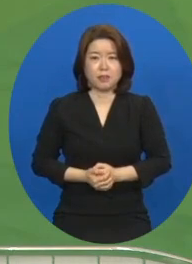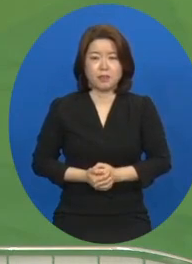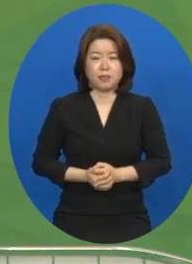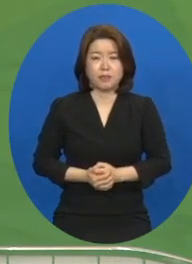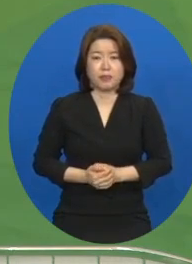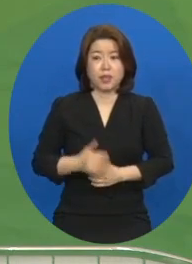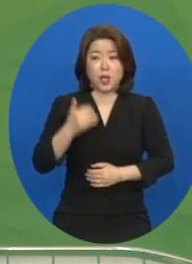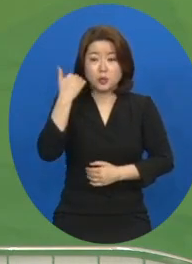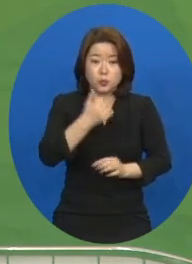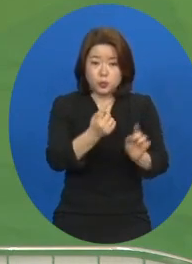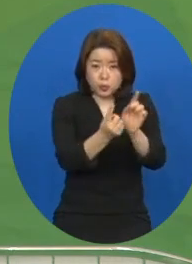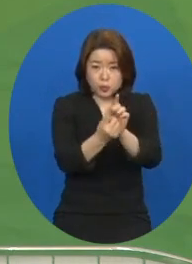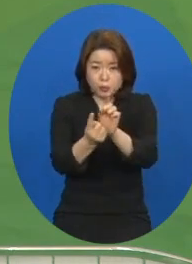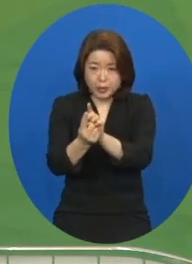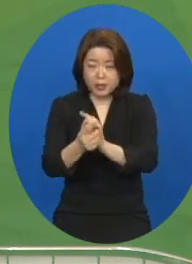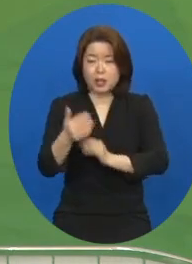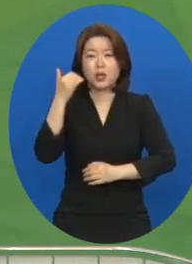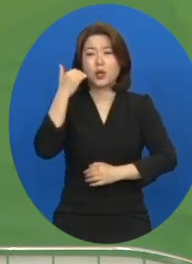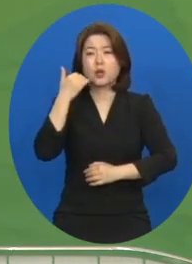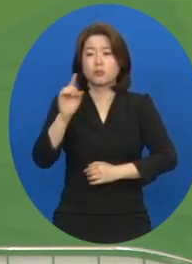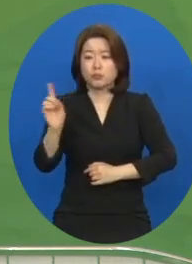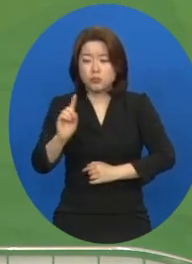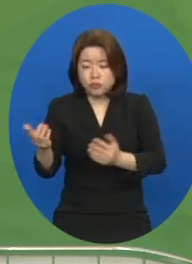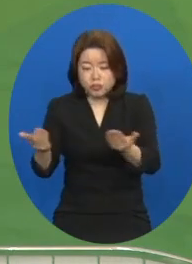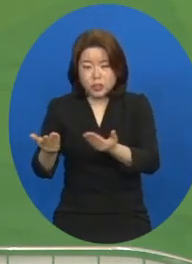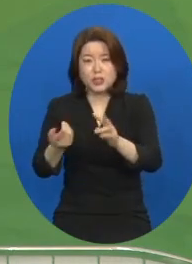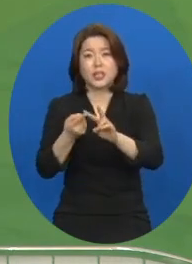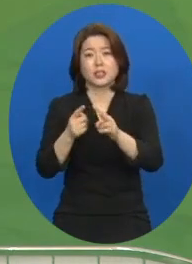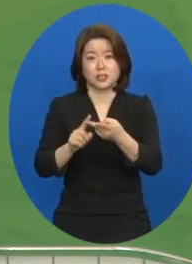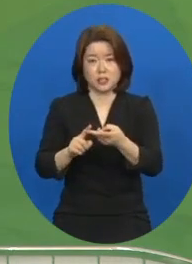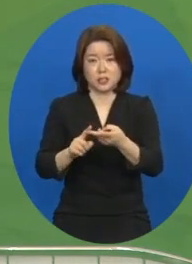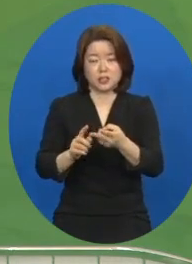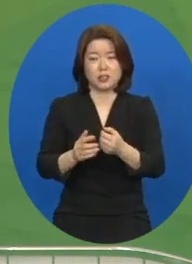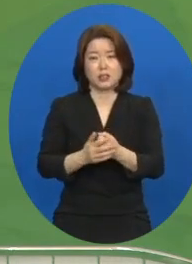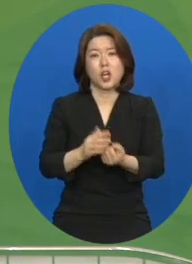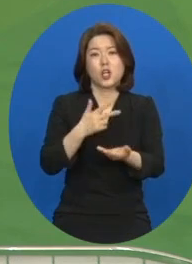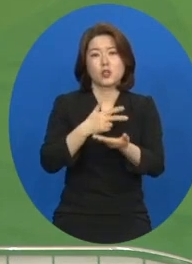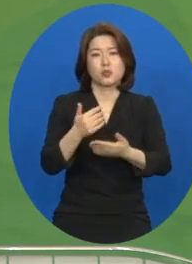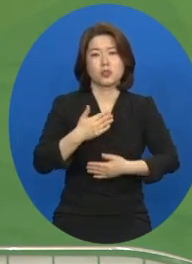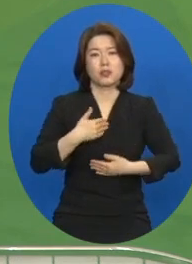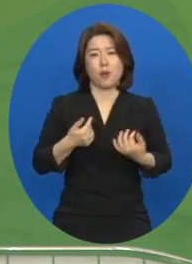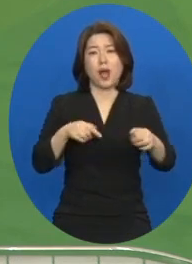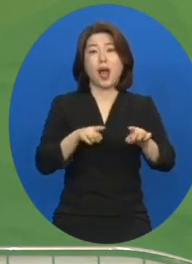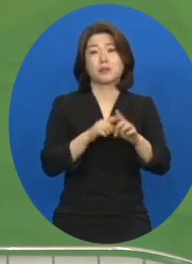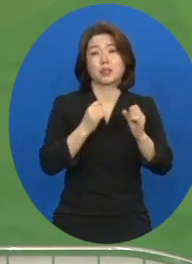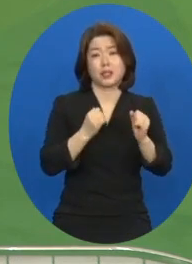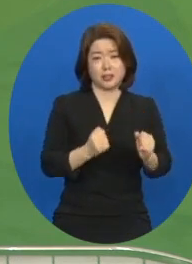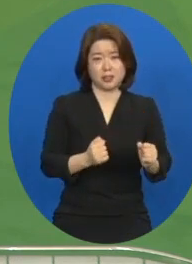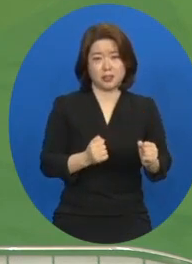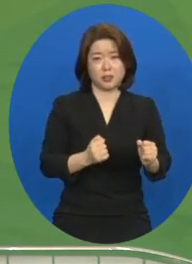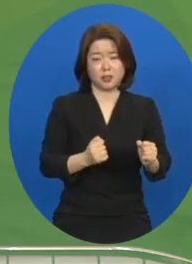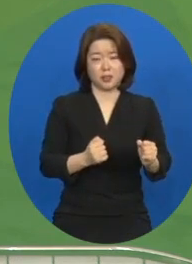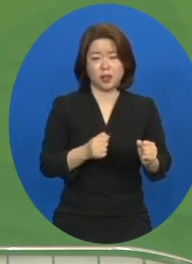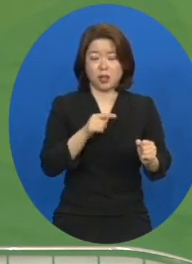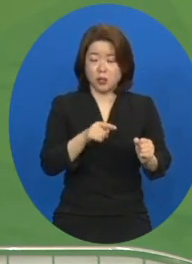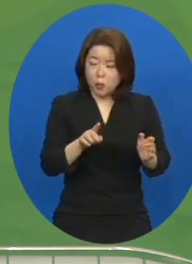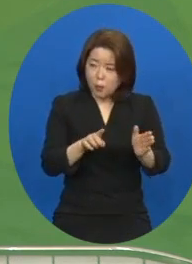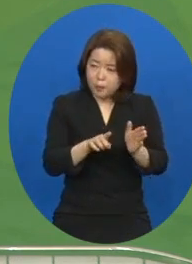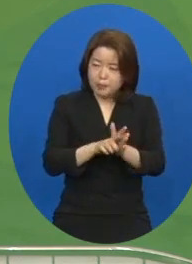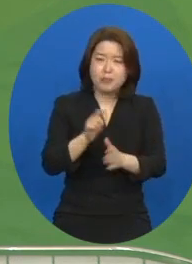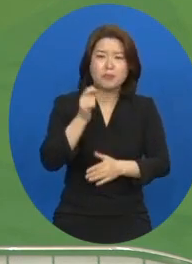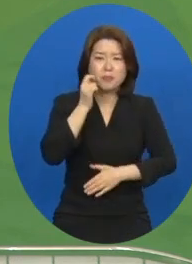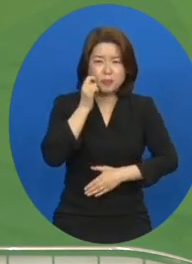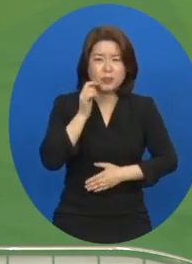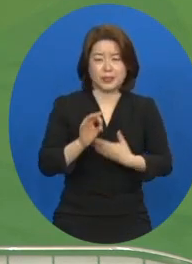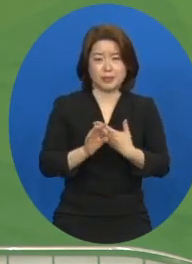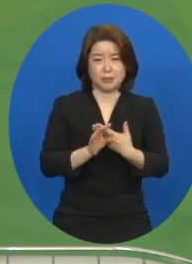누구를 만나든지 무슨 일을 하든지 주님이 나와 함께 계시는구나 이렇게 믿어지지 않으면